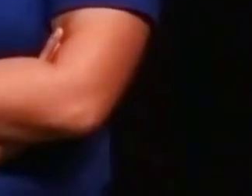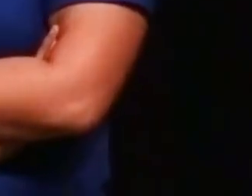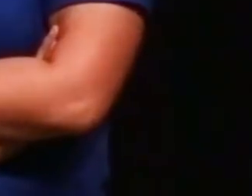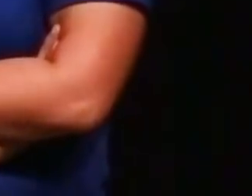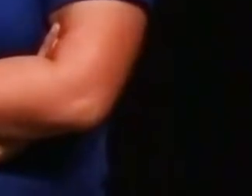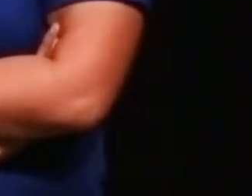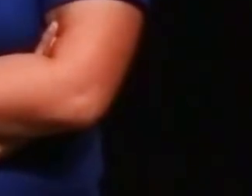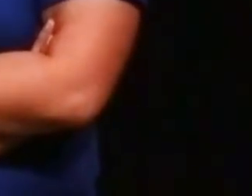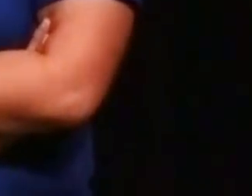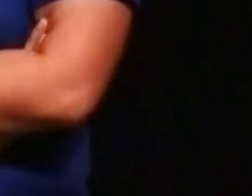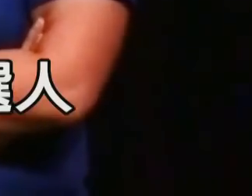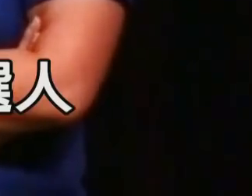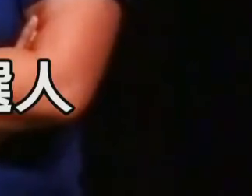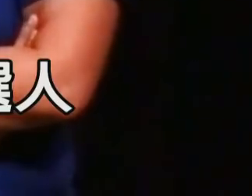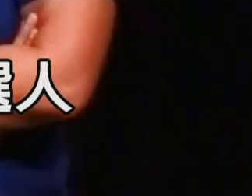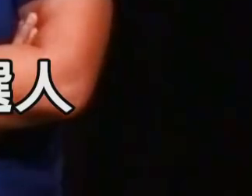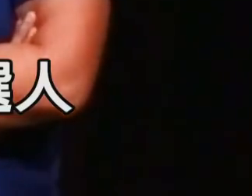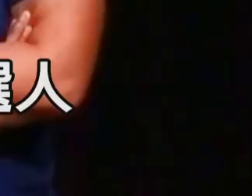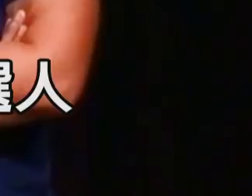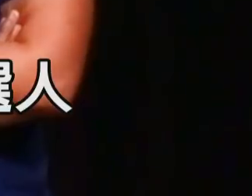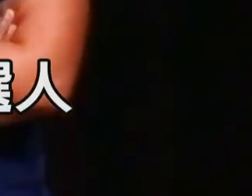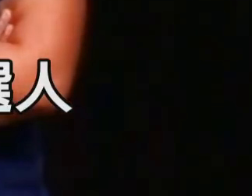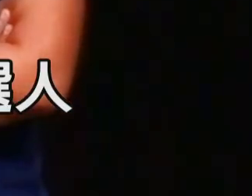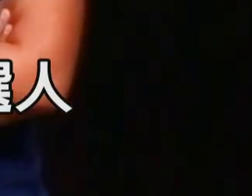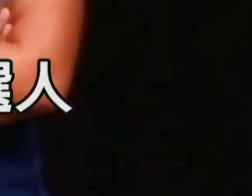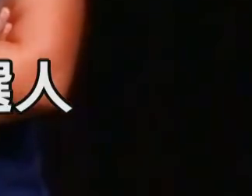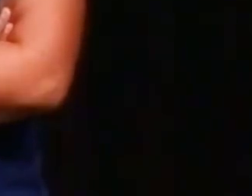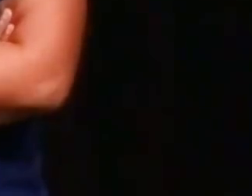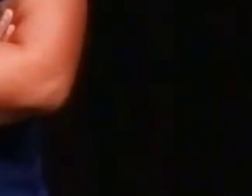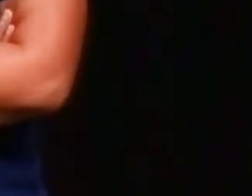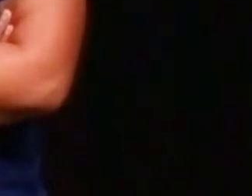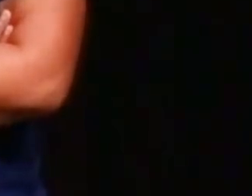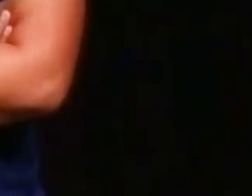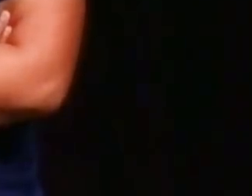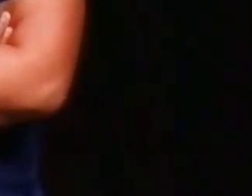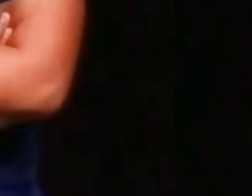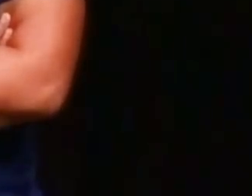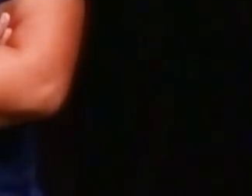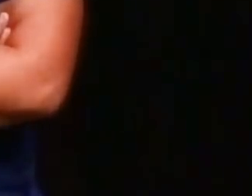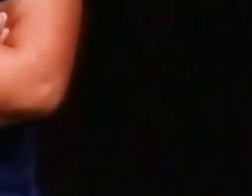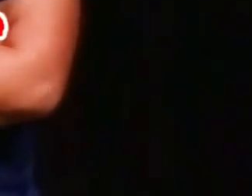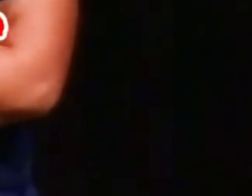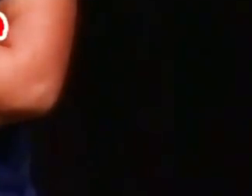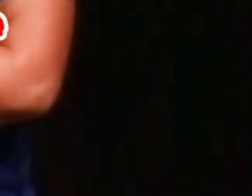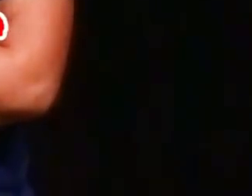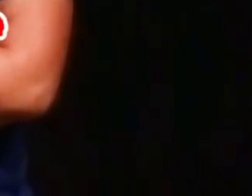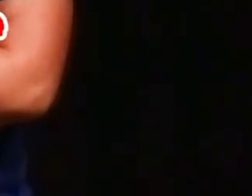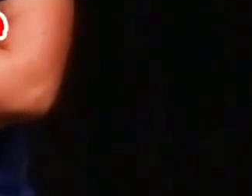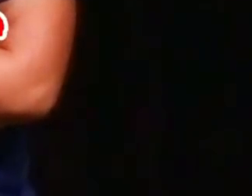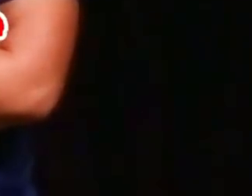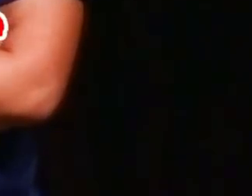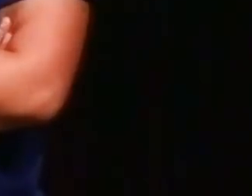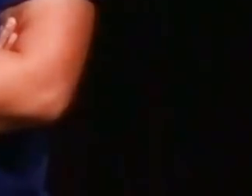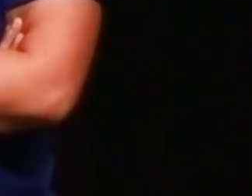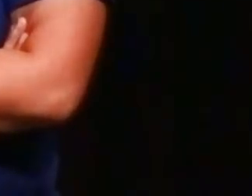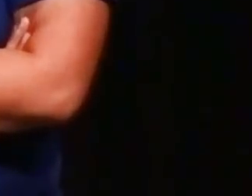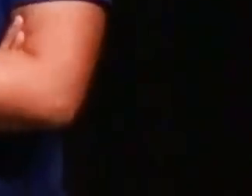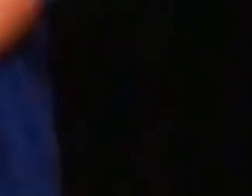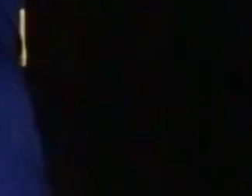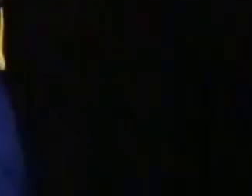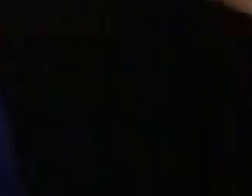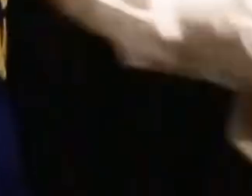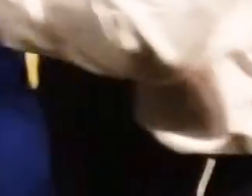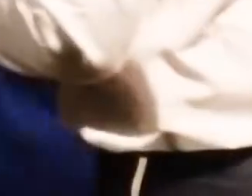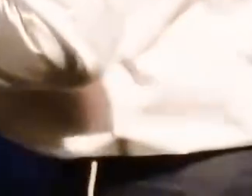话。 好，你看完之后，你想要支持哪位候选人？ 大笨蛋，对我就是笨才会喜欢你这么久。